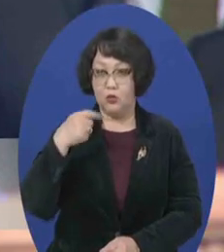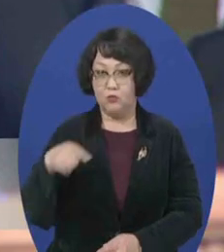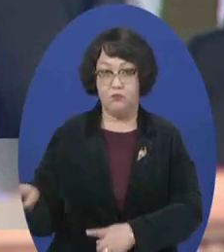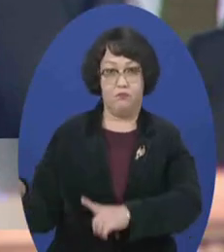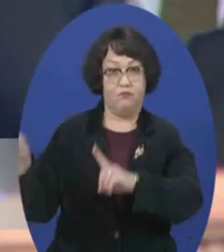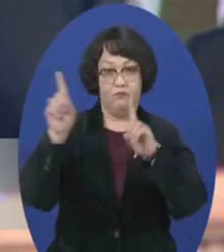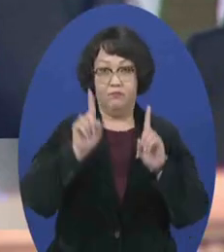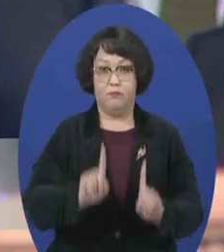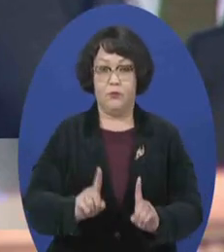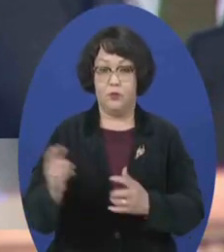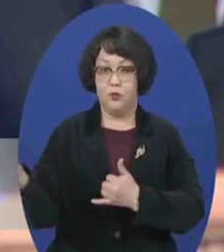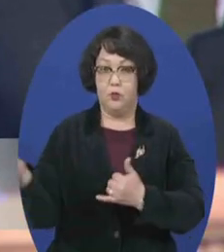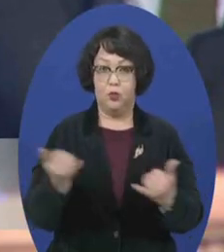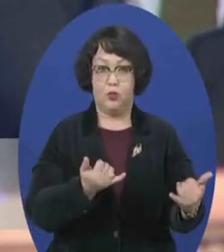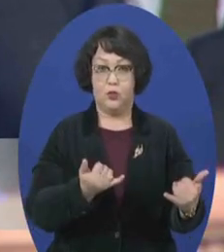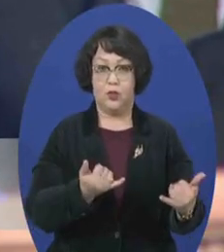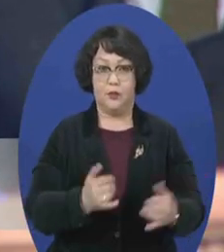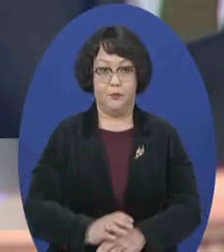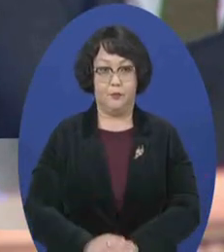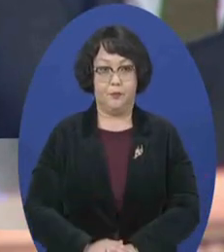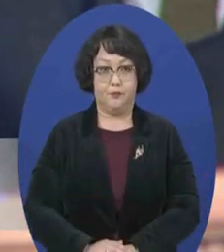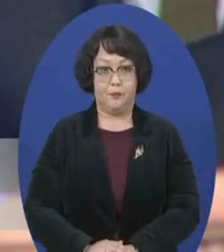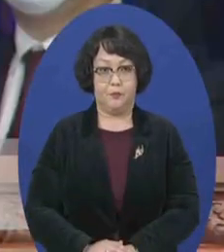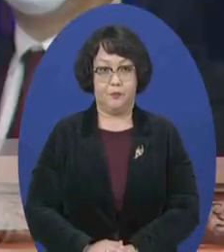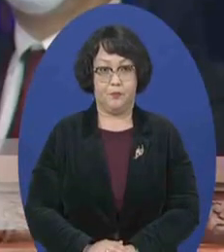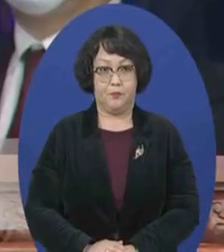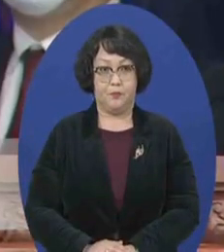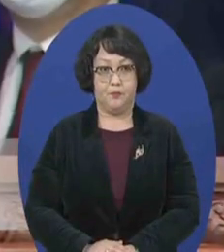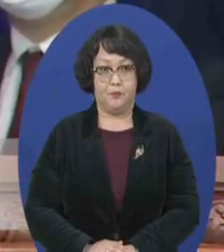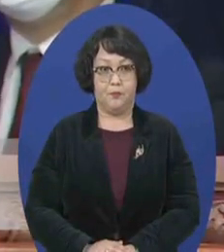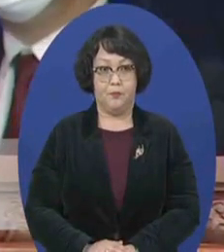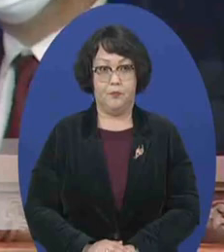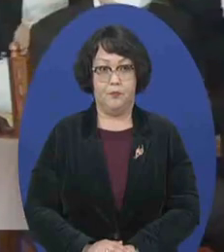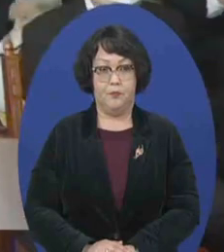хөрөлс өх нарыг урьж байна.